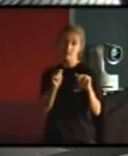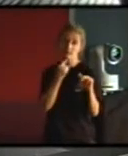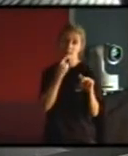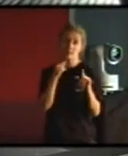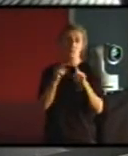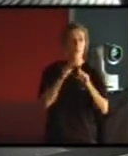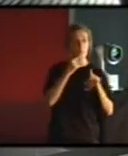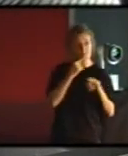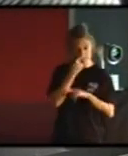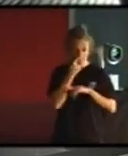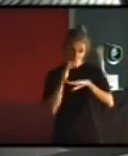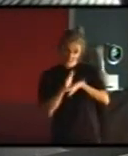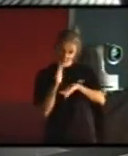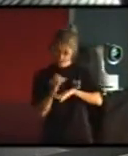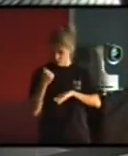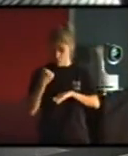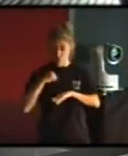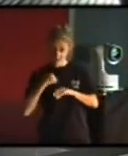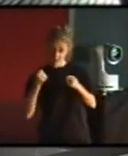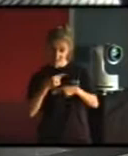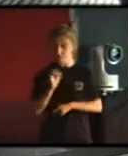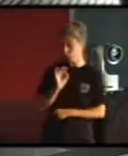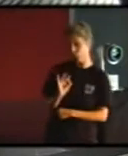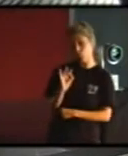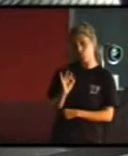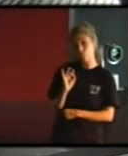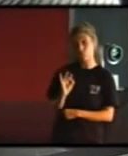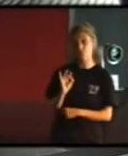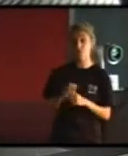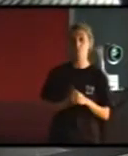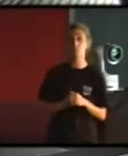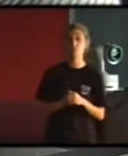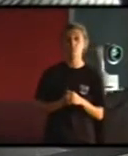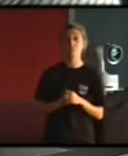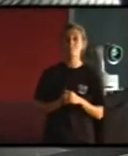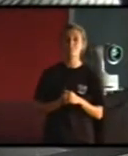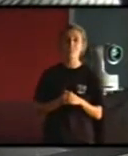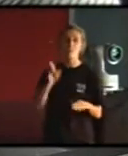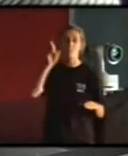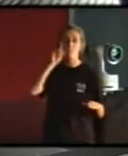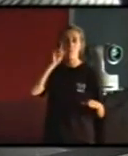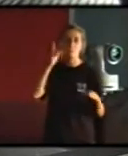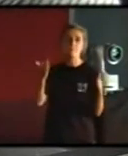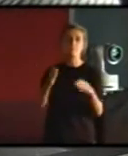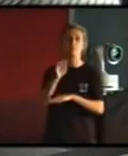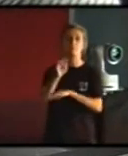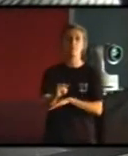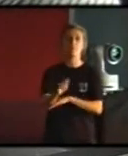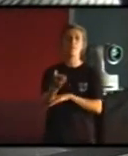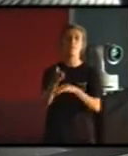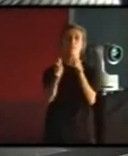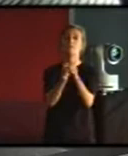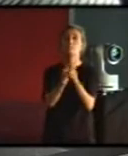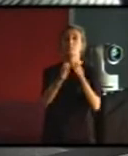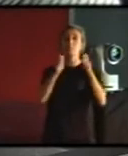un témoignage argument de la méchanceté que vous vouliez garder. Oui, c'était juste parce que c'était le paradoxe, c'est que parce que c'était un mensonge